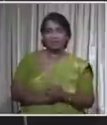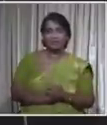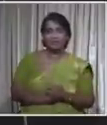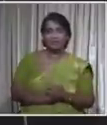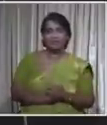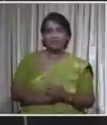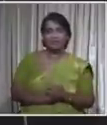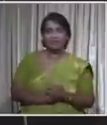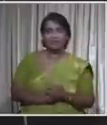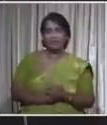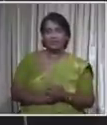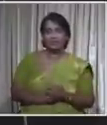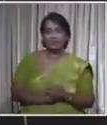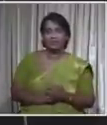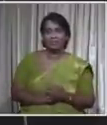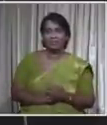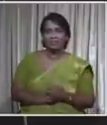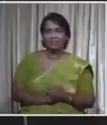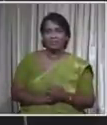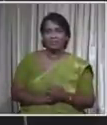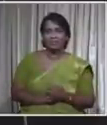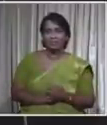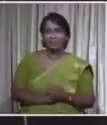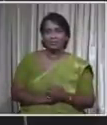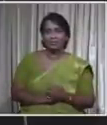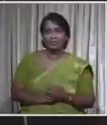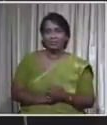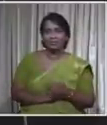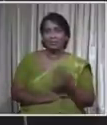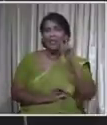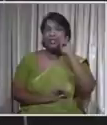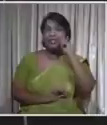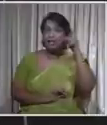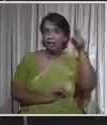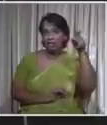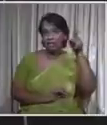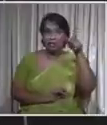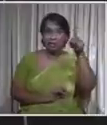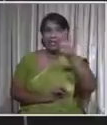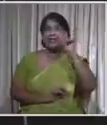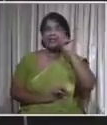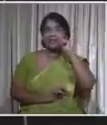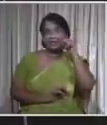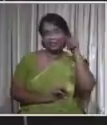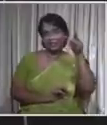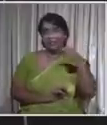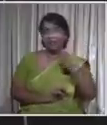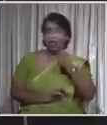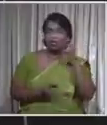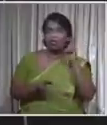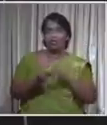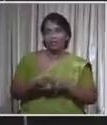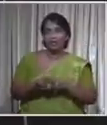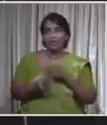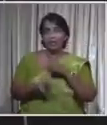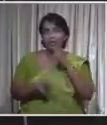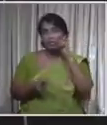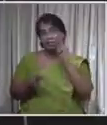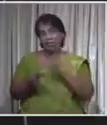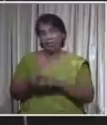ඔව් අපි දෙන්නේ බාහං ගන්න ඕනේ නැහැ එයාට දී එයාගේ තාත්තට තිබ්බේ තාත්තට මෙයාගේ නෙමෙයි මෙයාගේ තාත්තා මගේ හොඳ යාළුවා මගේ තාත්තගේ හොඳ